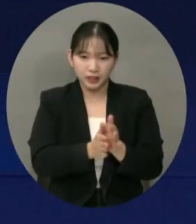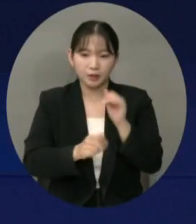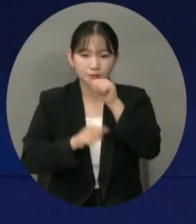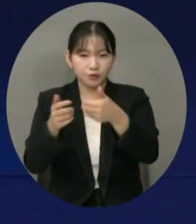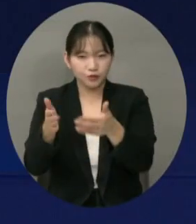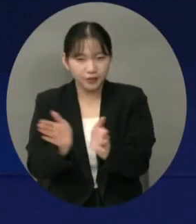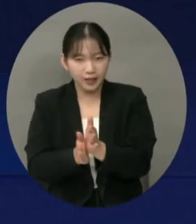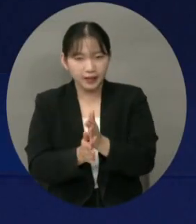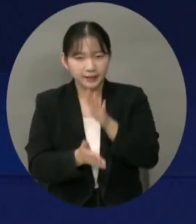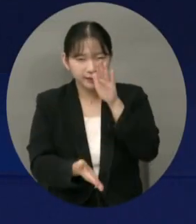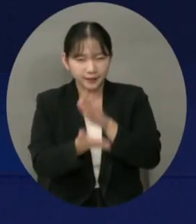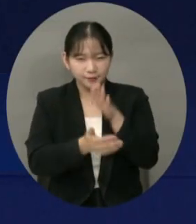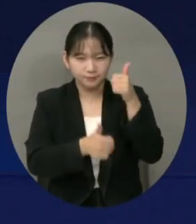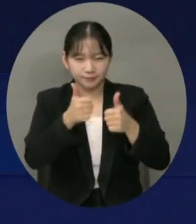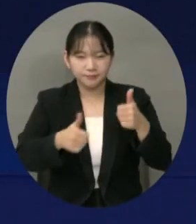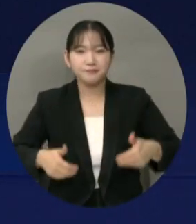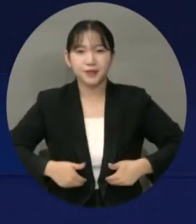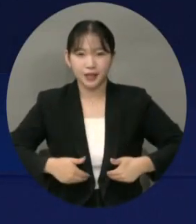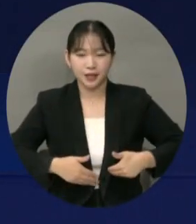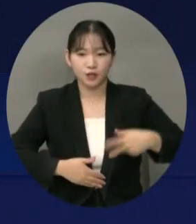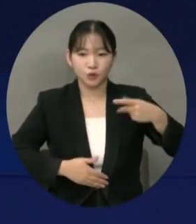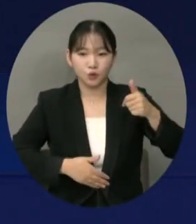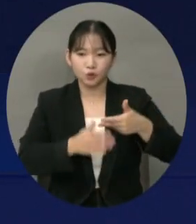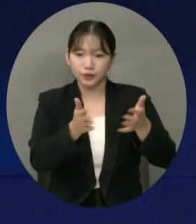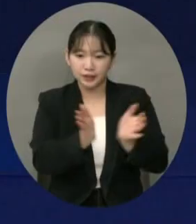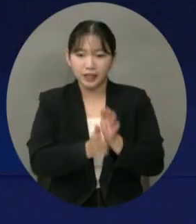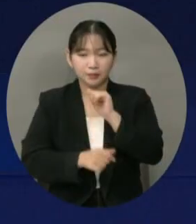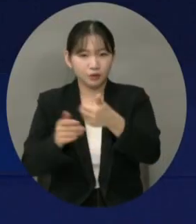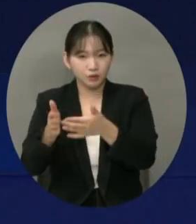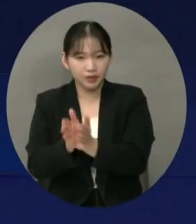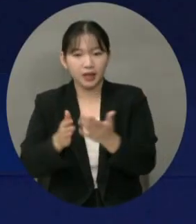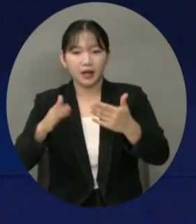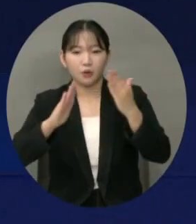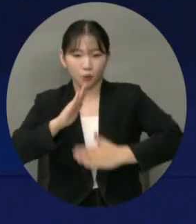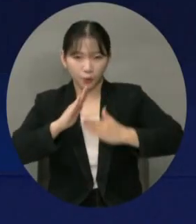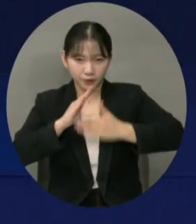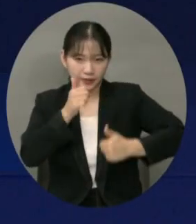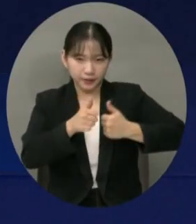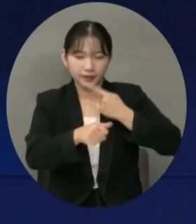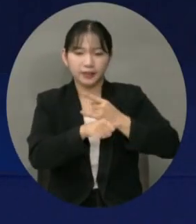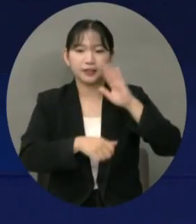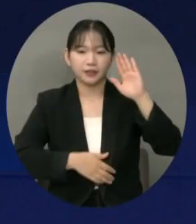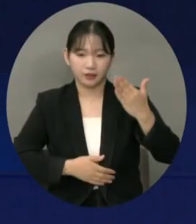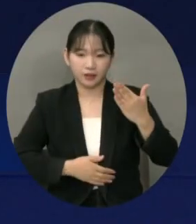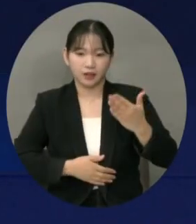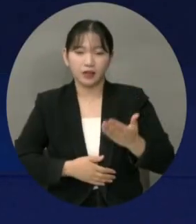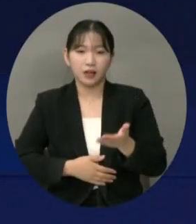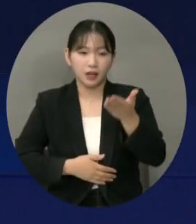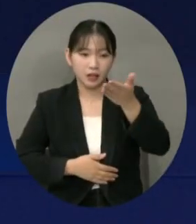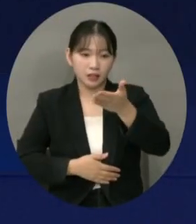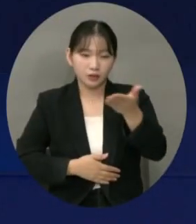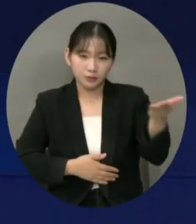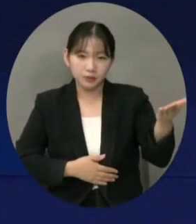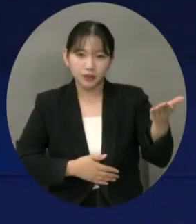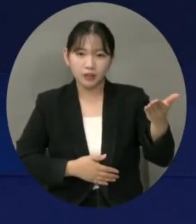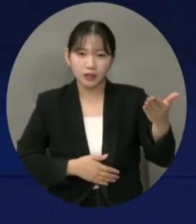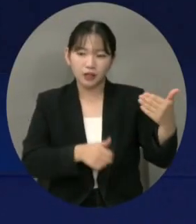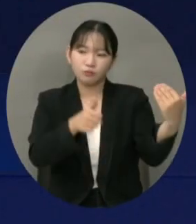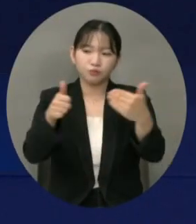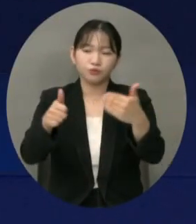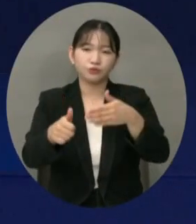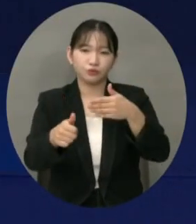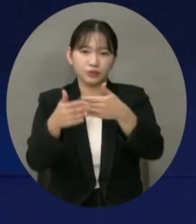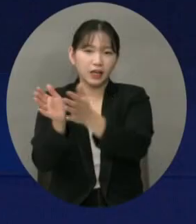치열하게 경쟁해야 합니다 조격 신당과 민주당이 공정하게 경쟁해야 합니다 국민들께 요구해